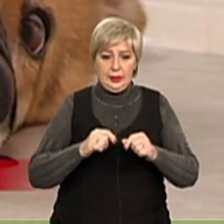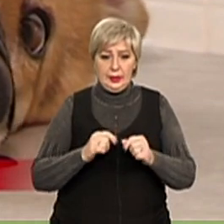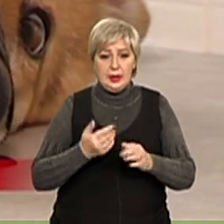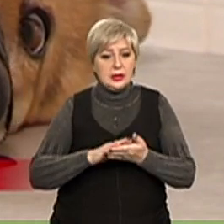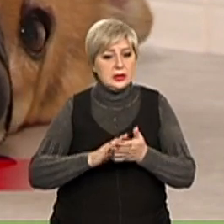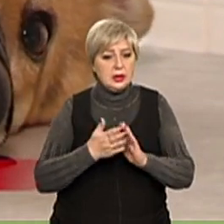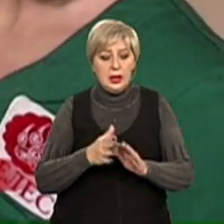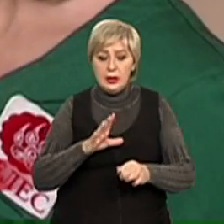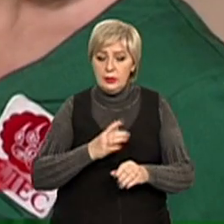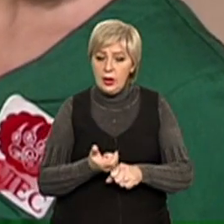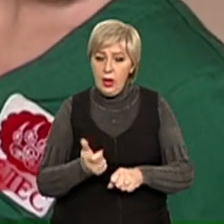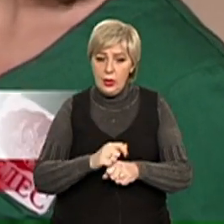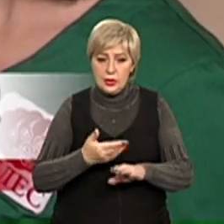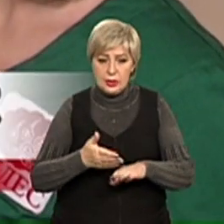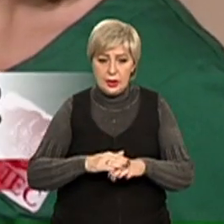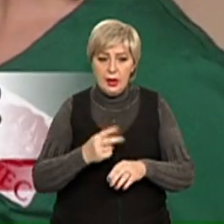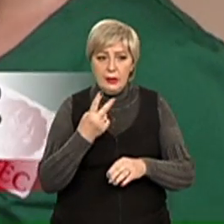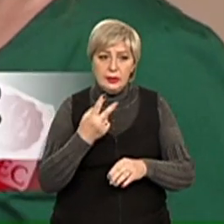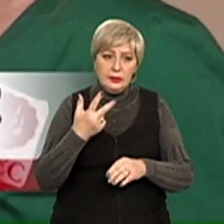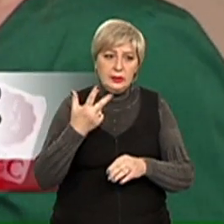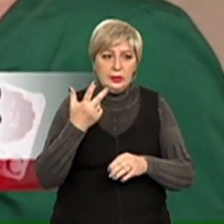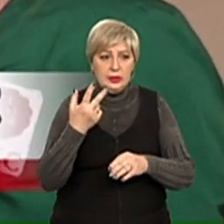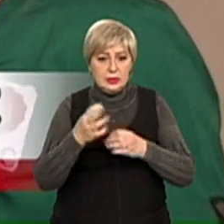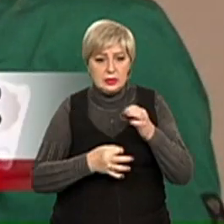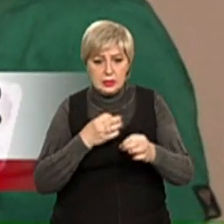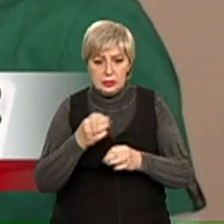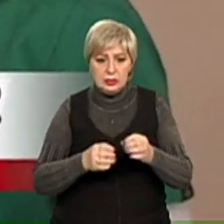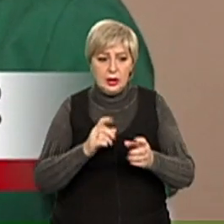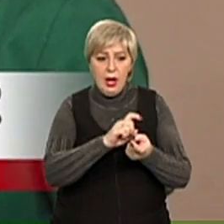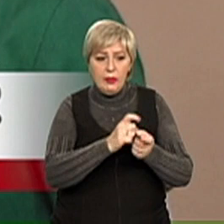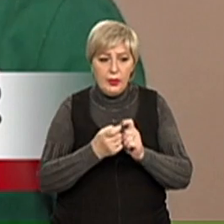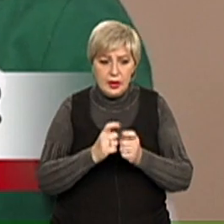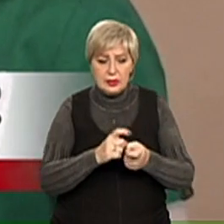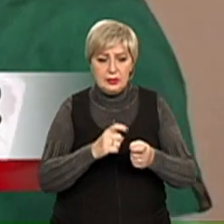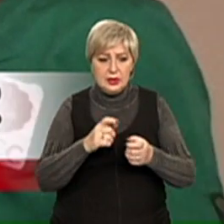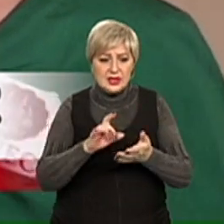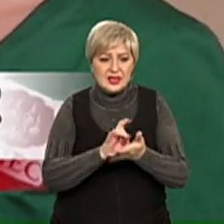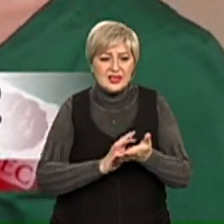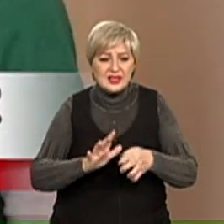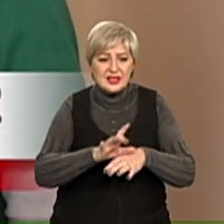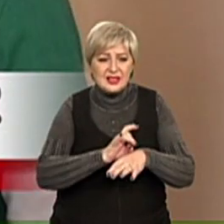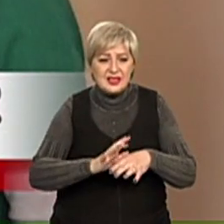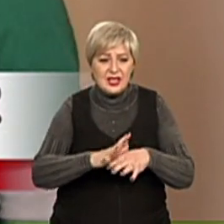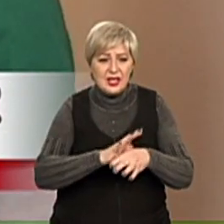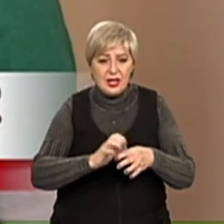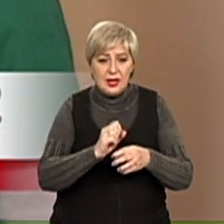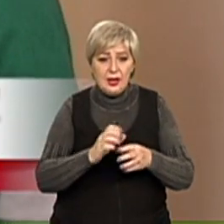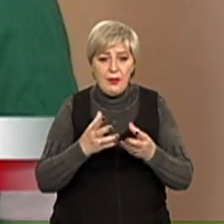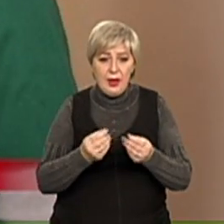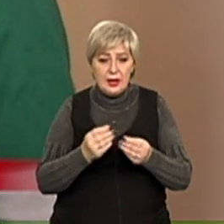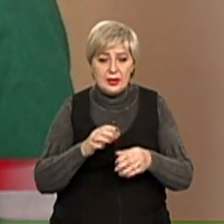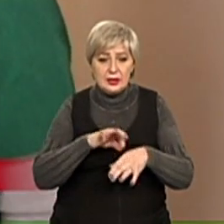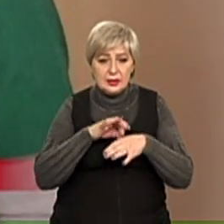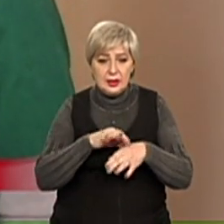звісно, дуже тяжке. Перші 2-3 суток ми боролися з некрозом, сепсисом, боролися з гнієнням м'яких тканей.